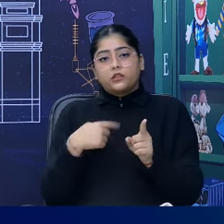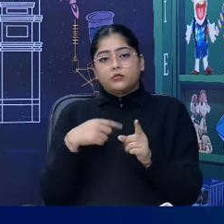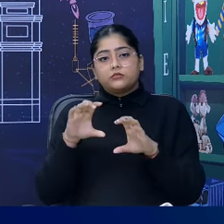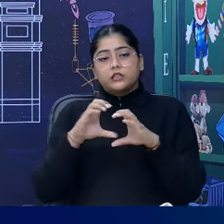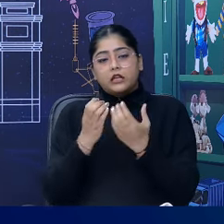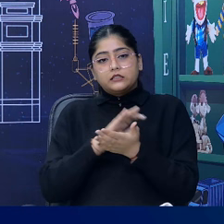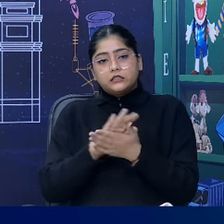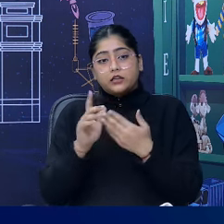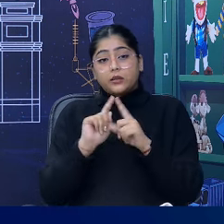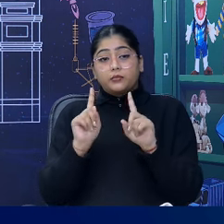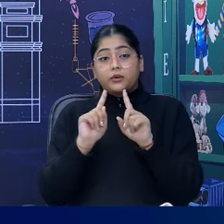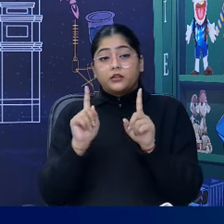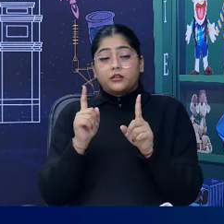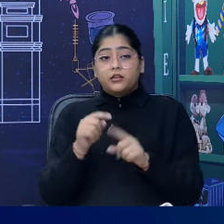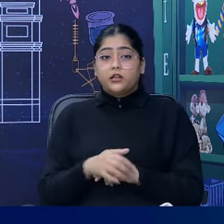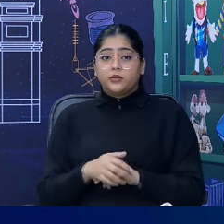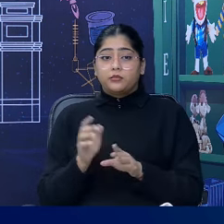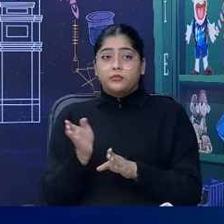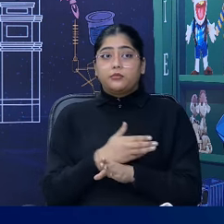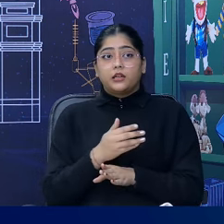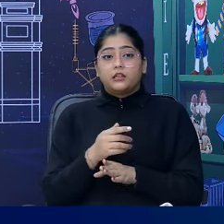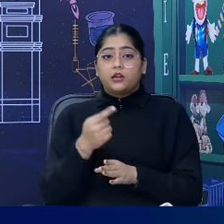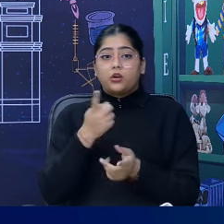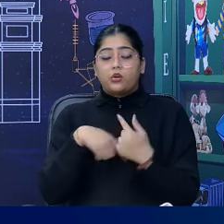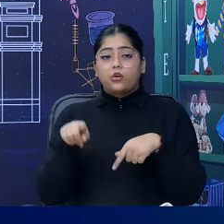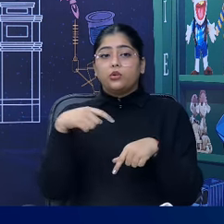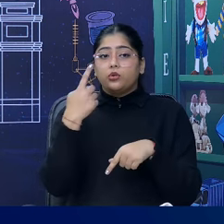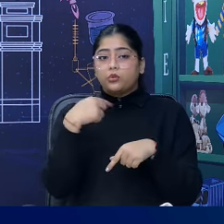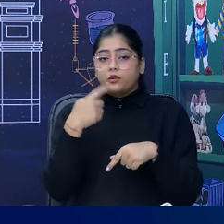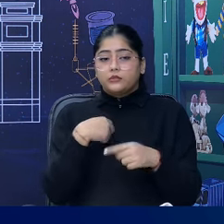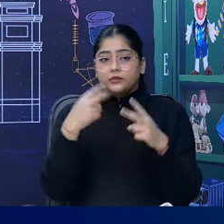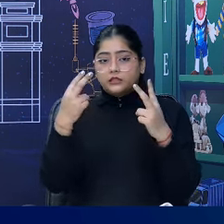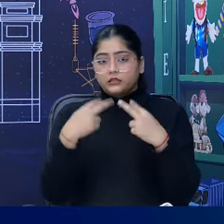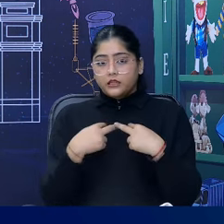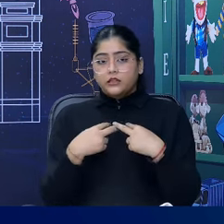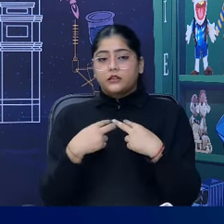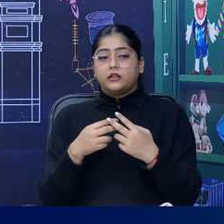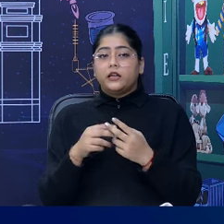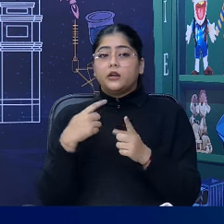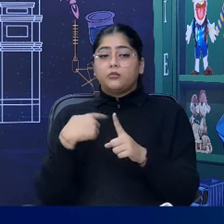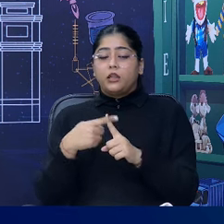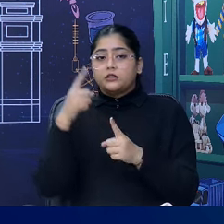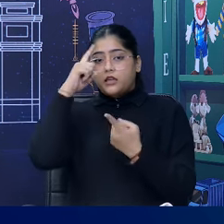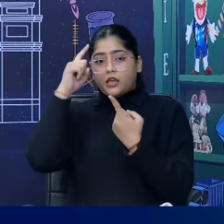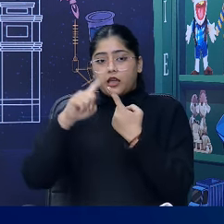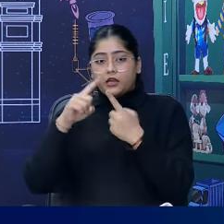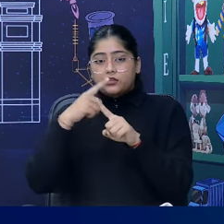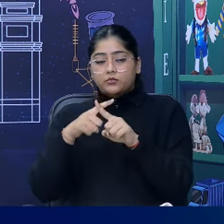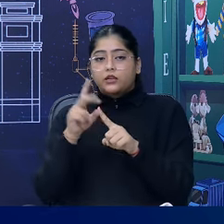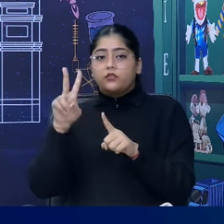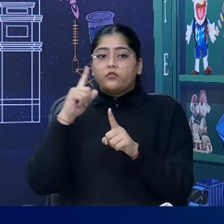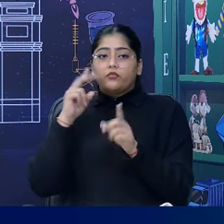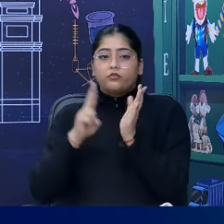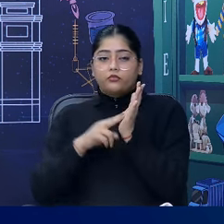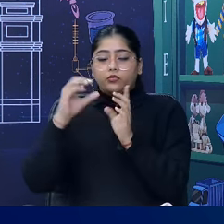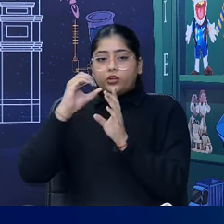kiya jaye. Lekin jaane se pehle hum dhanyawad dena chahenge hamare guest ko, विनोद बाला मैम, थैंक